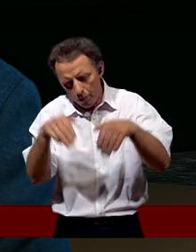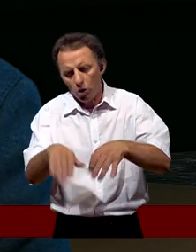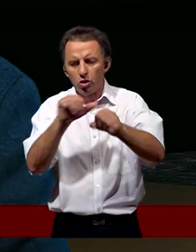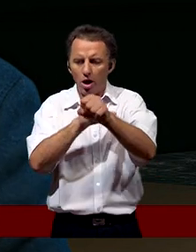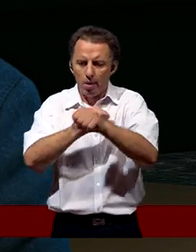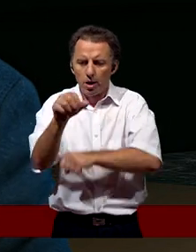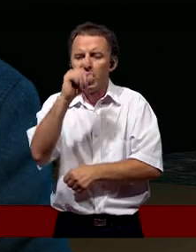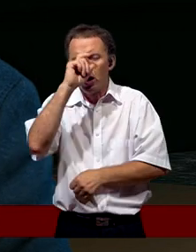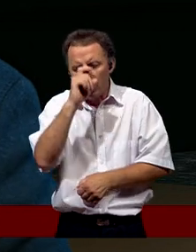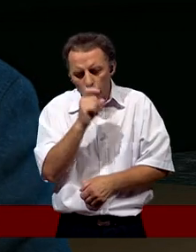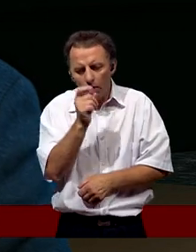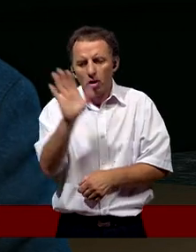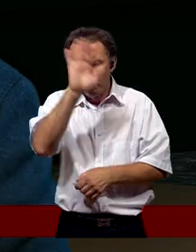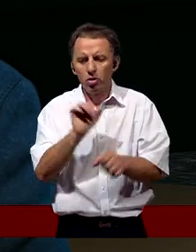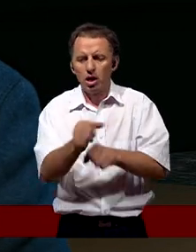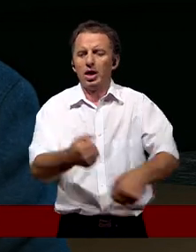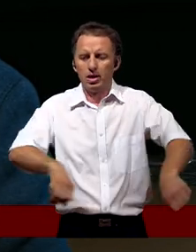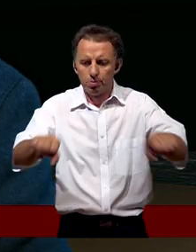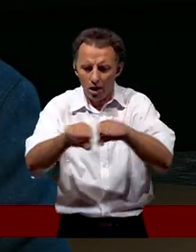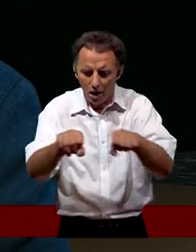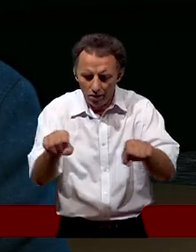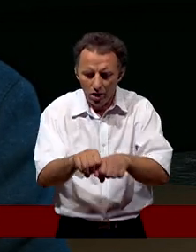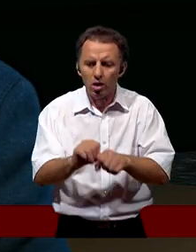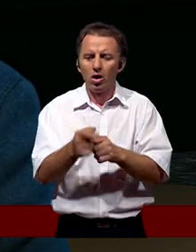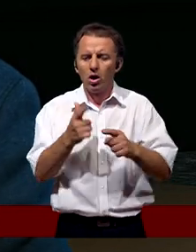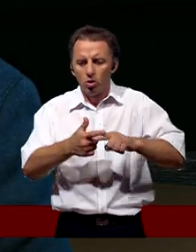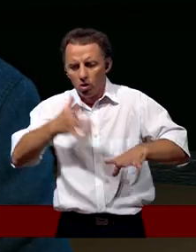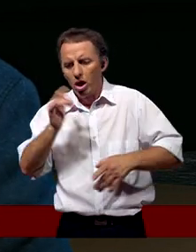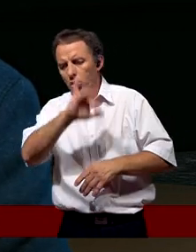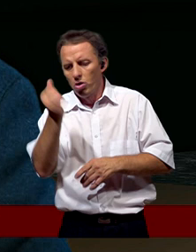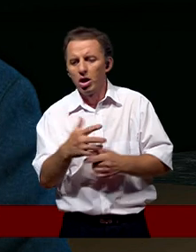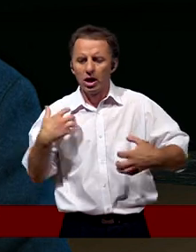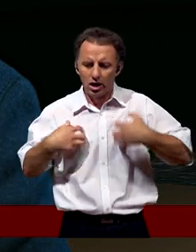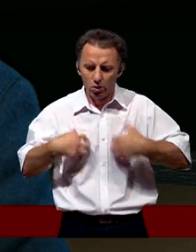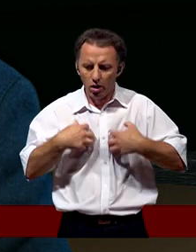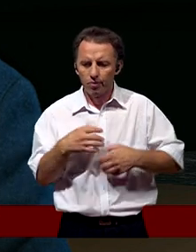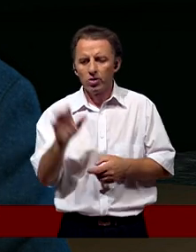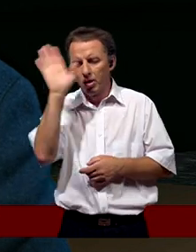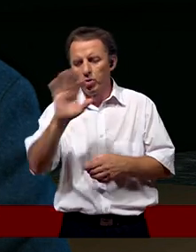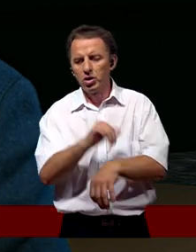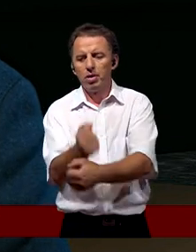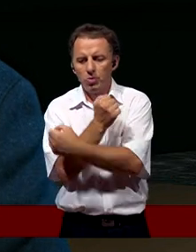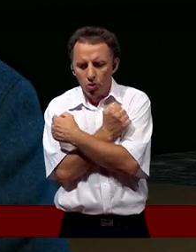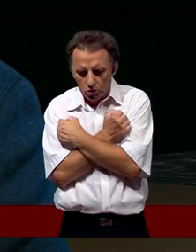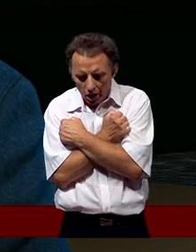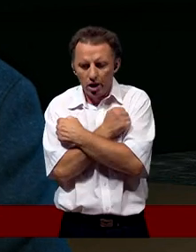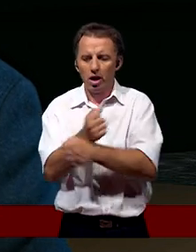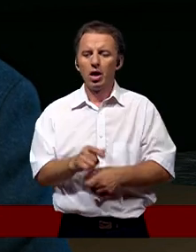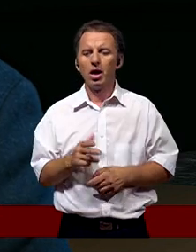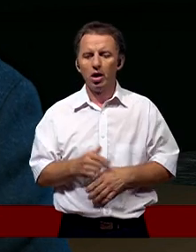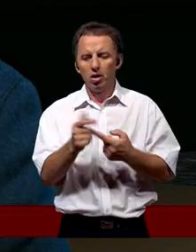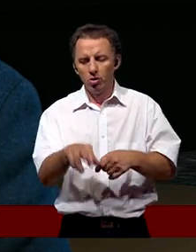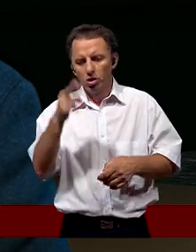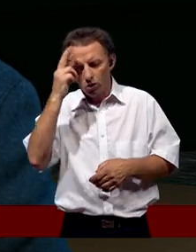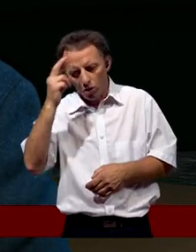być złym za to, że Pan Bóg jest sprawiedliwy, za to, że jest surowy, ale Jonasz jest zły za to, że Pan Bóg jest miłosierny. Tak tego